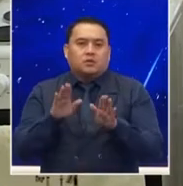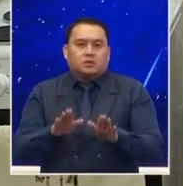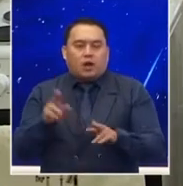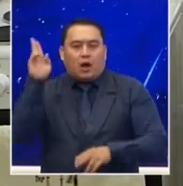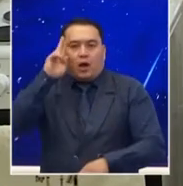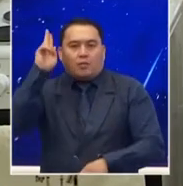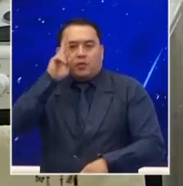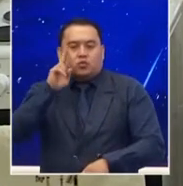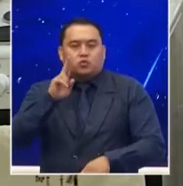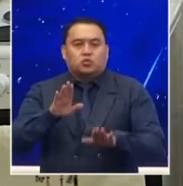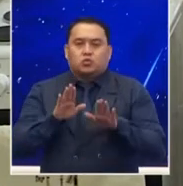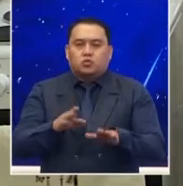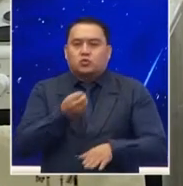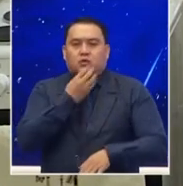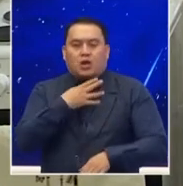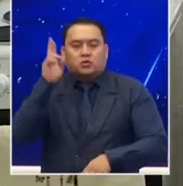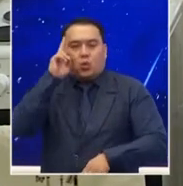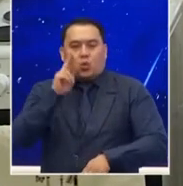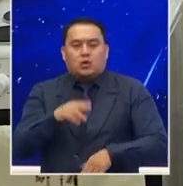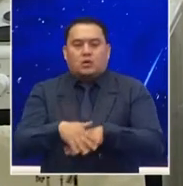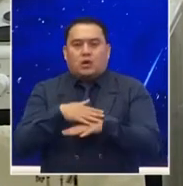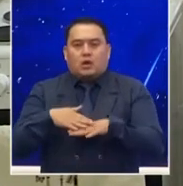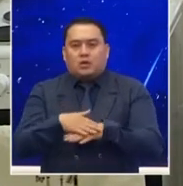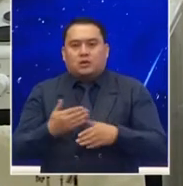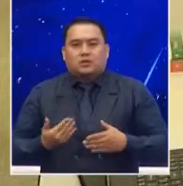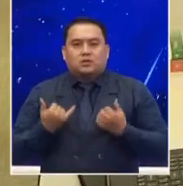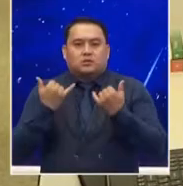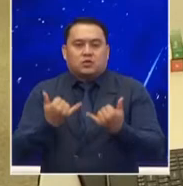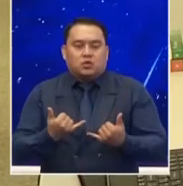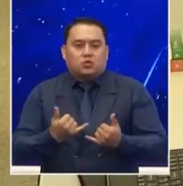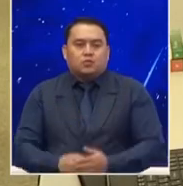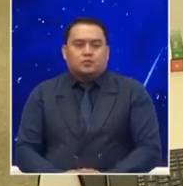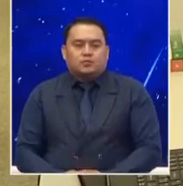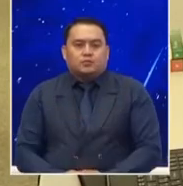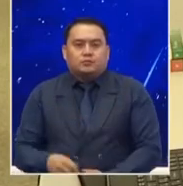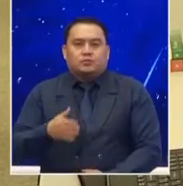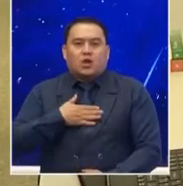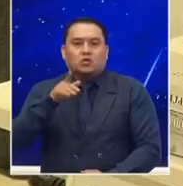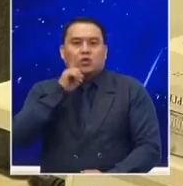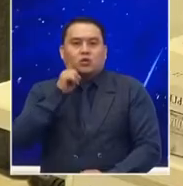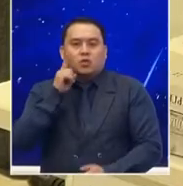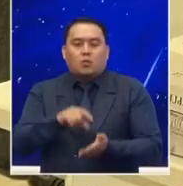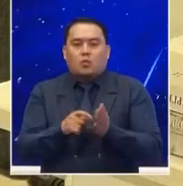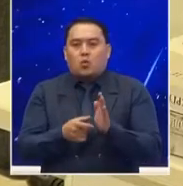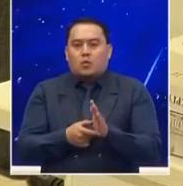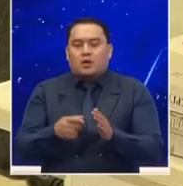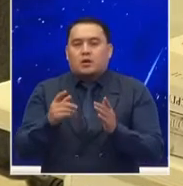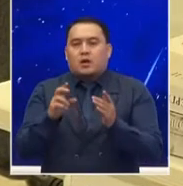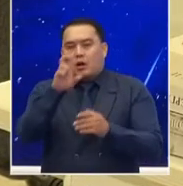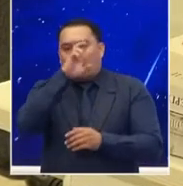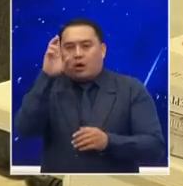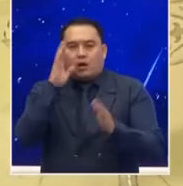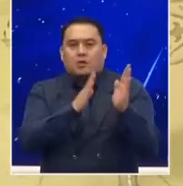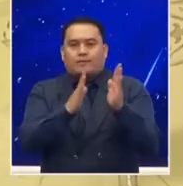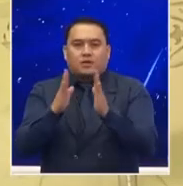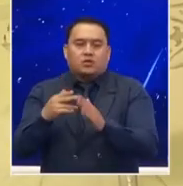оқу, сабағымызды жақсы оқып, елімізге адал қызмет етуге міндеттіміз. Студенттер үйінде жастар демалатын бөлме, ноутбуктар мен кітапхана бар. 20